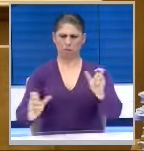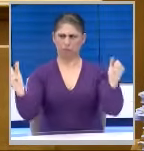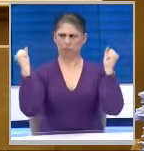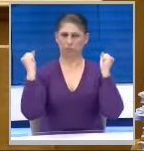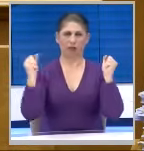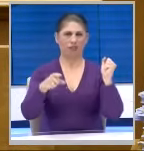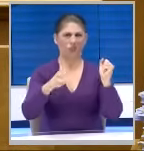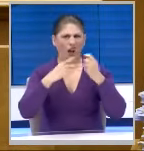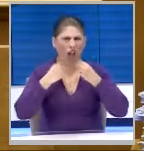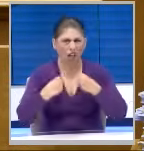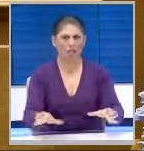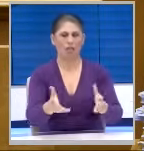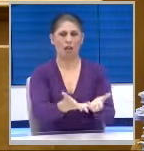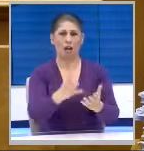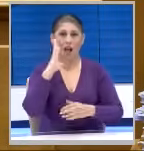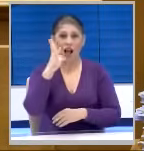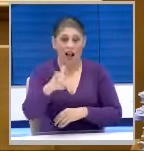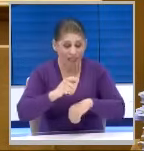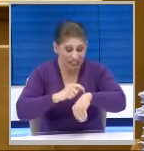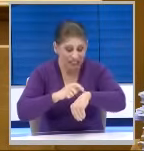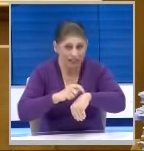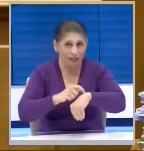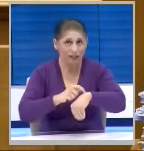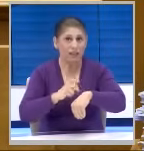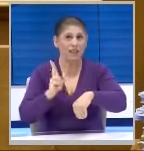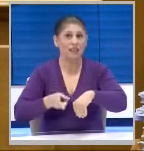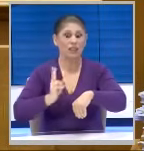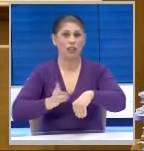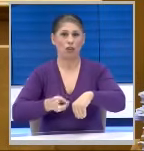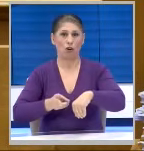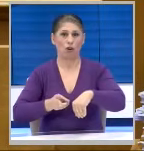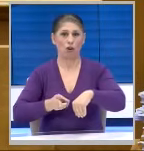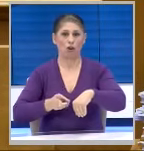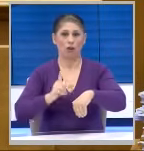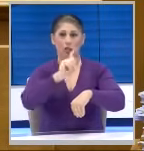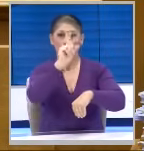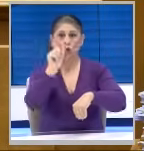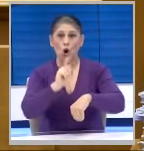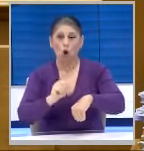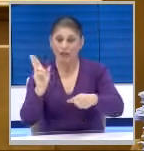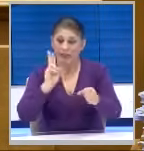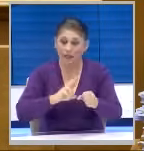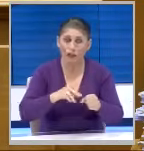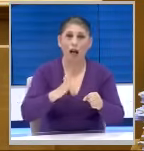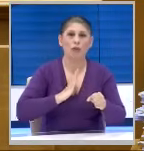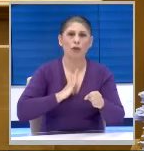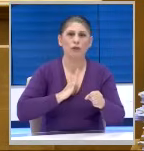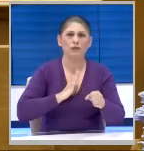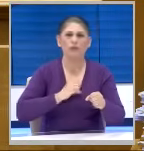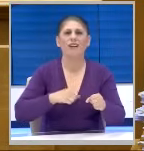χάλι και σε καθημερινό κάθε στιγμή κίνδυνο ζωής για τους ανθρώπους